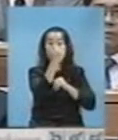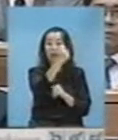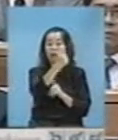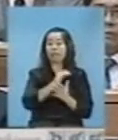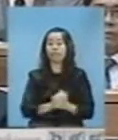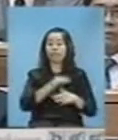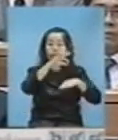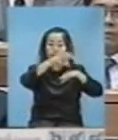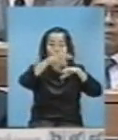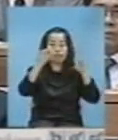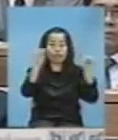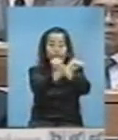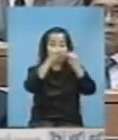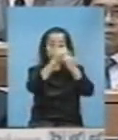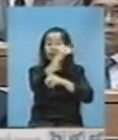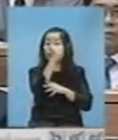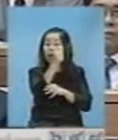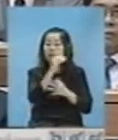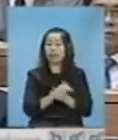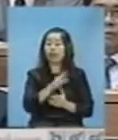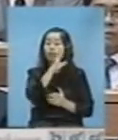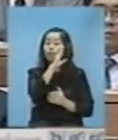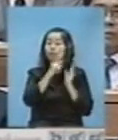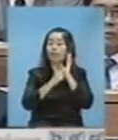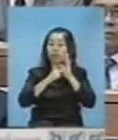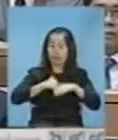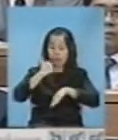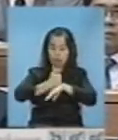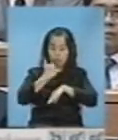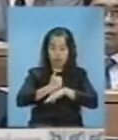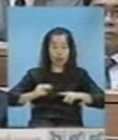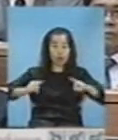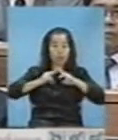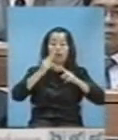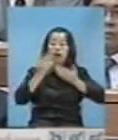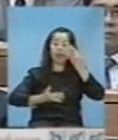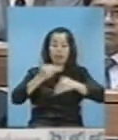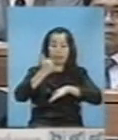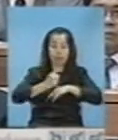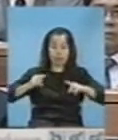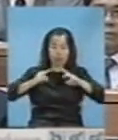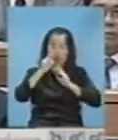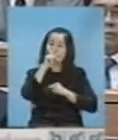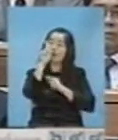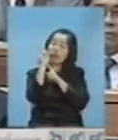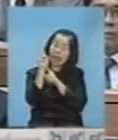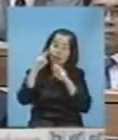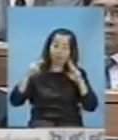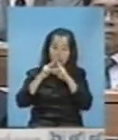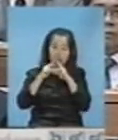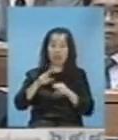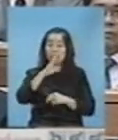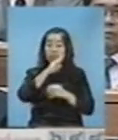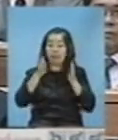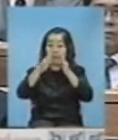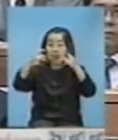ได้เช่นเป็นรัฐมนตรีว่าการกระทรวงใดกระทรวงหนึ่งกอไก่ถ้าฝ่ายค้